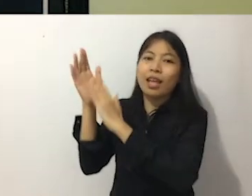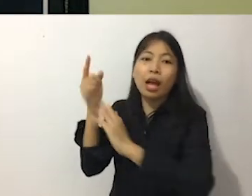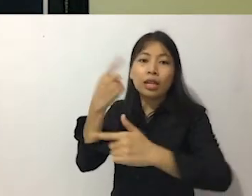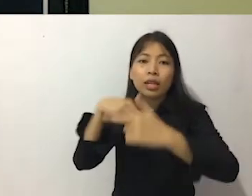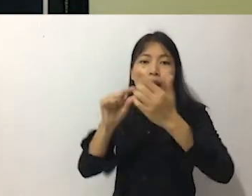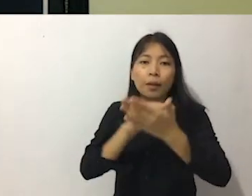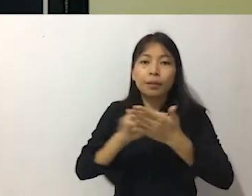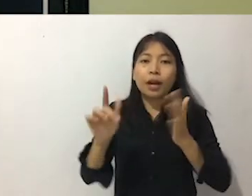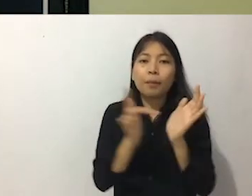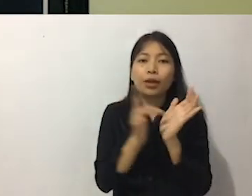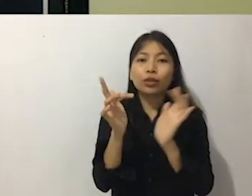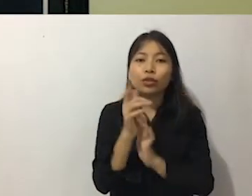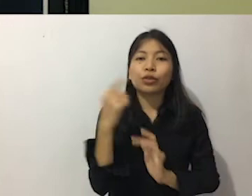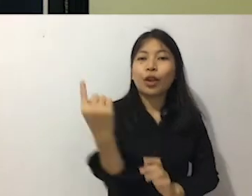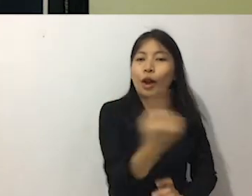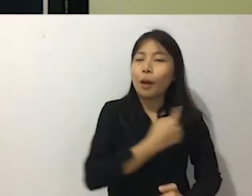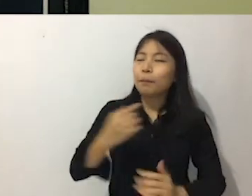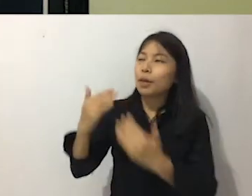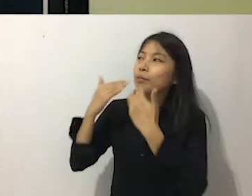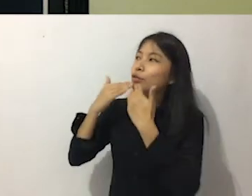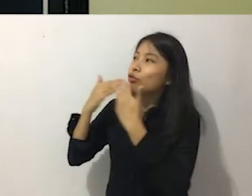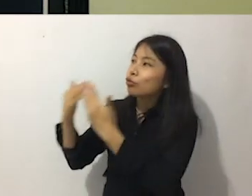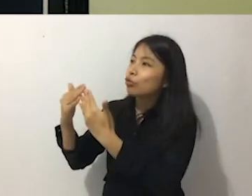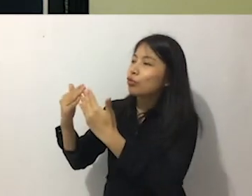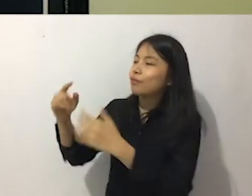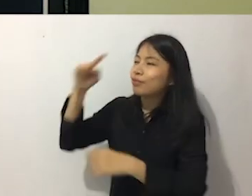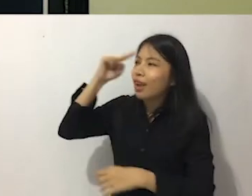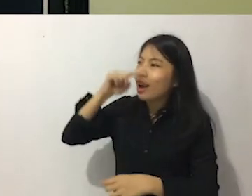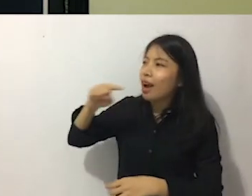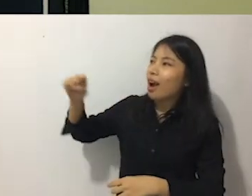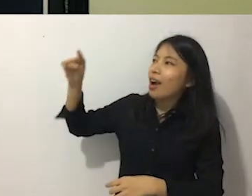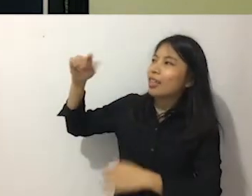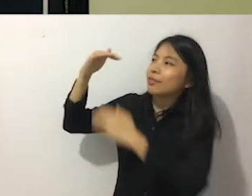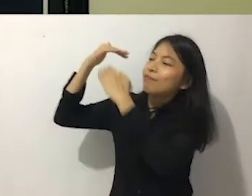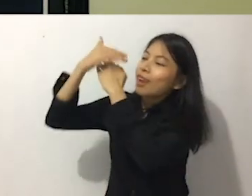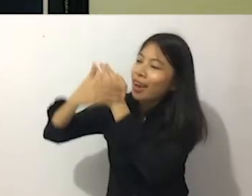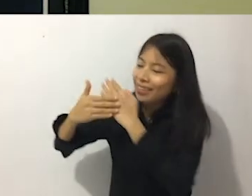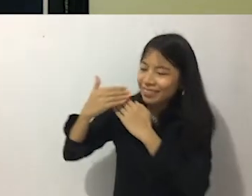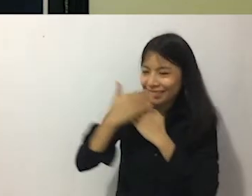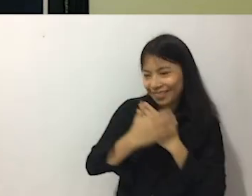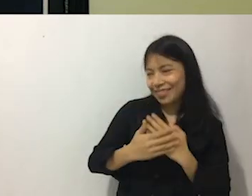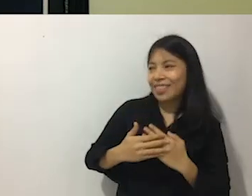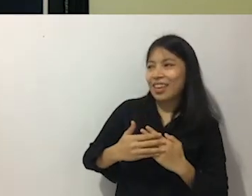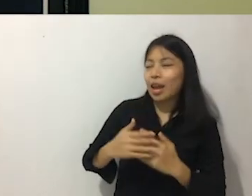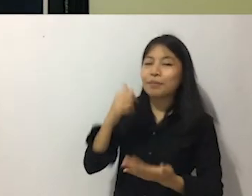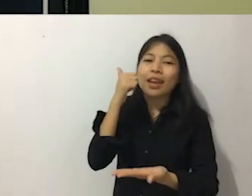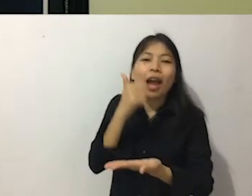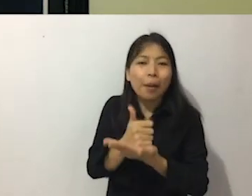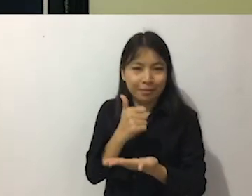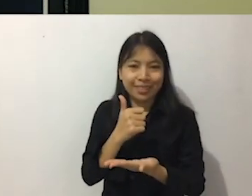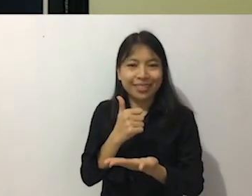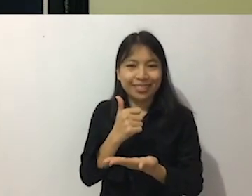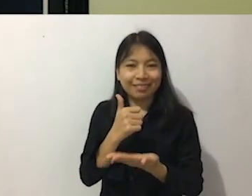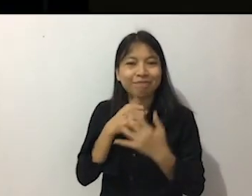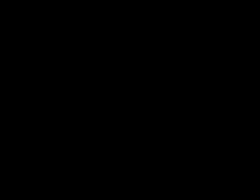nama Yesus kami bersyukur kepada Allah yang telah mengasihi kami. Amin.